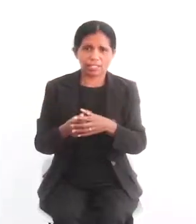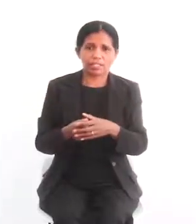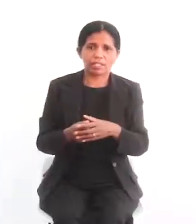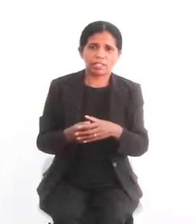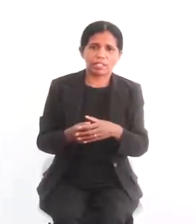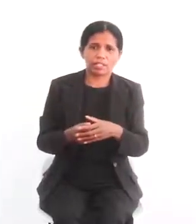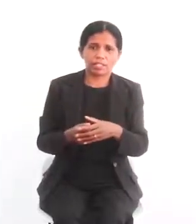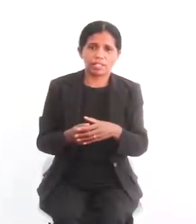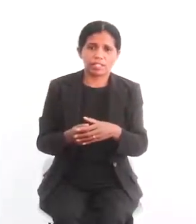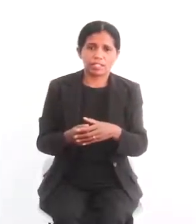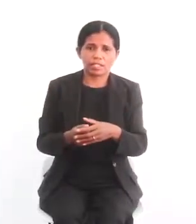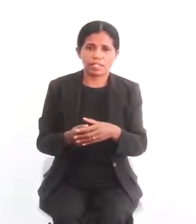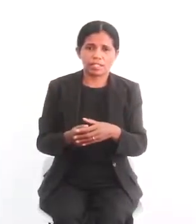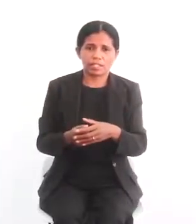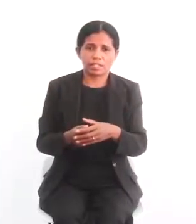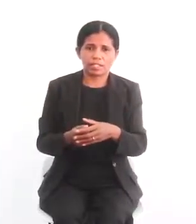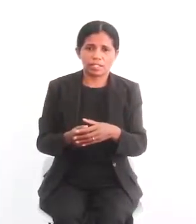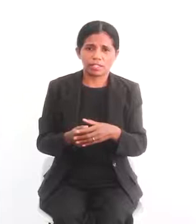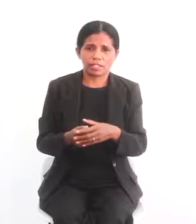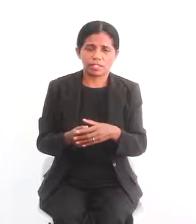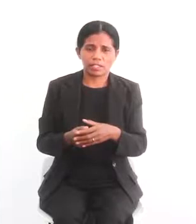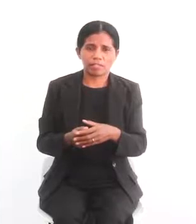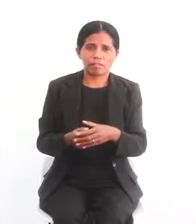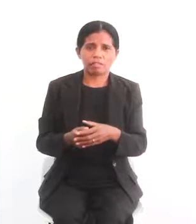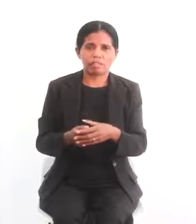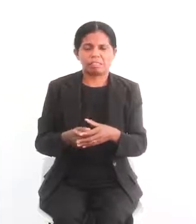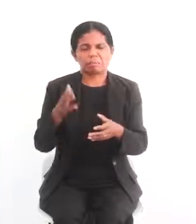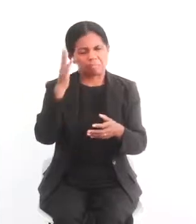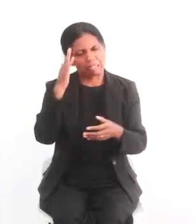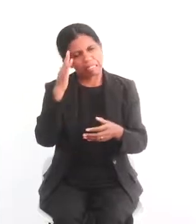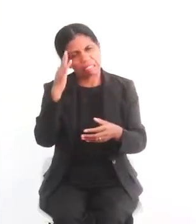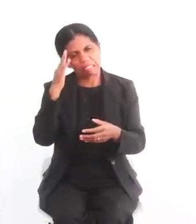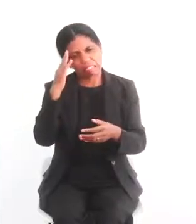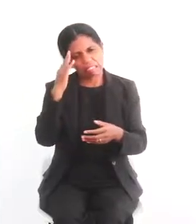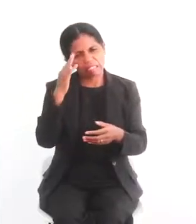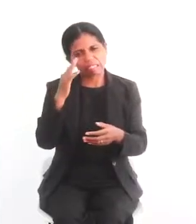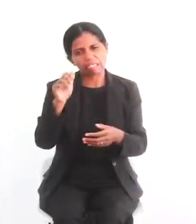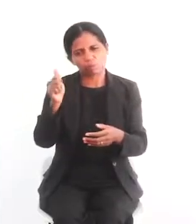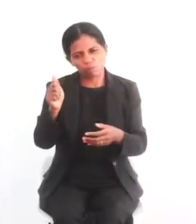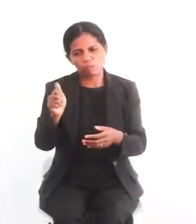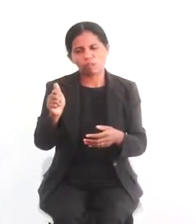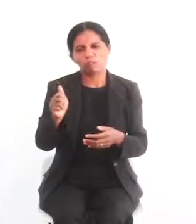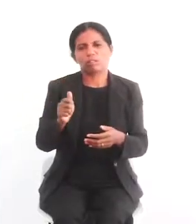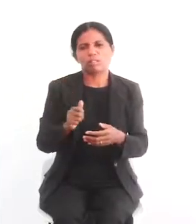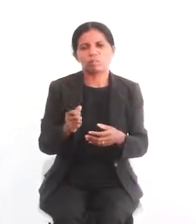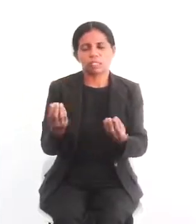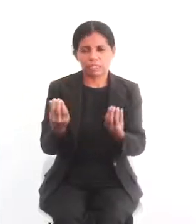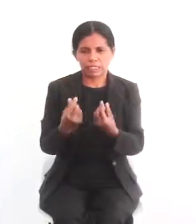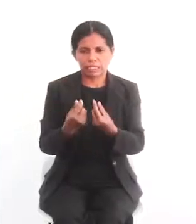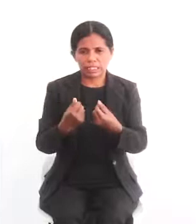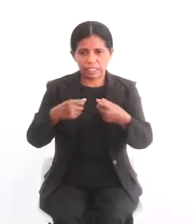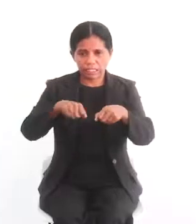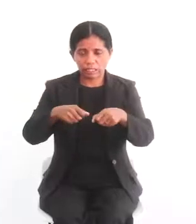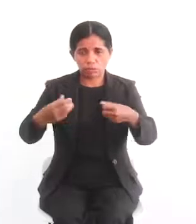depois kita bel kalkula mais menos 10 to 20 centimus hansan eh silutia